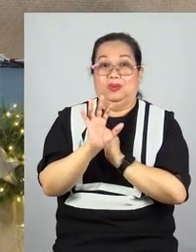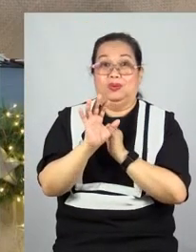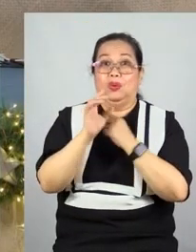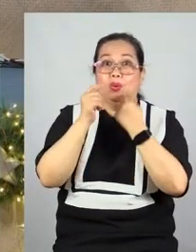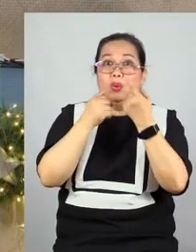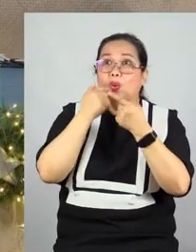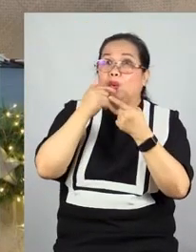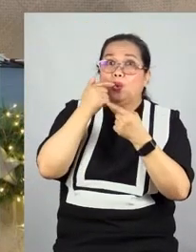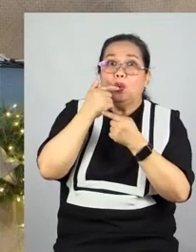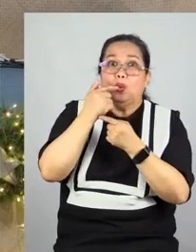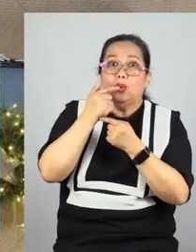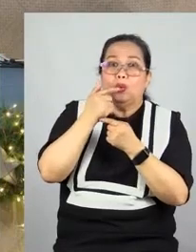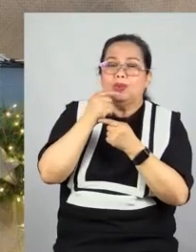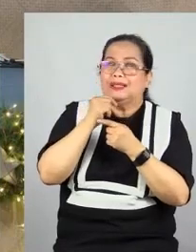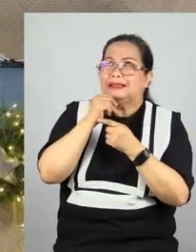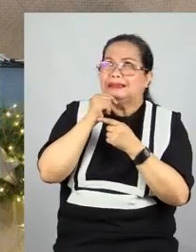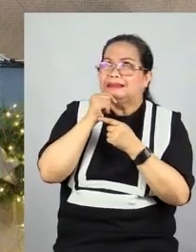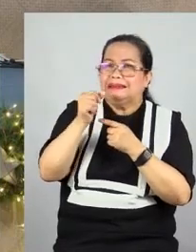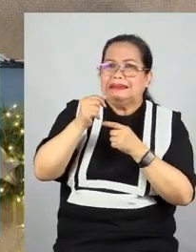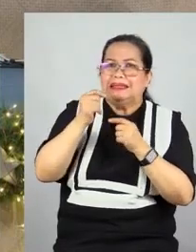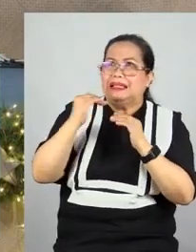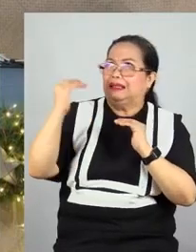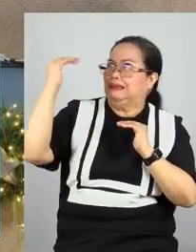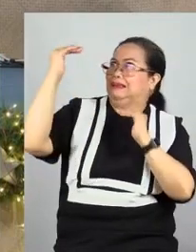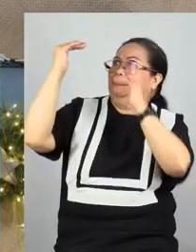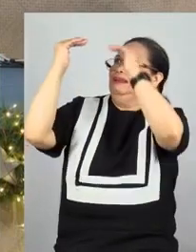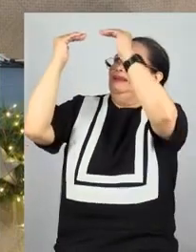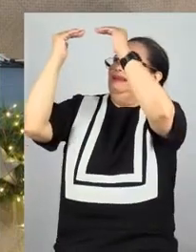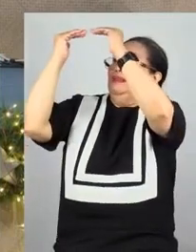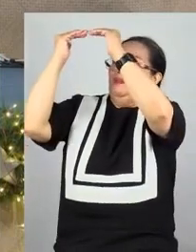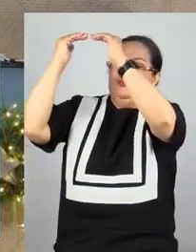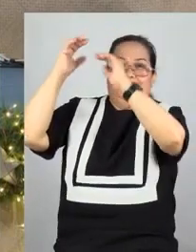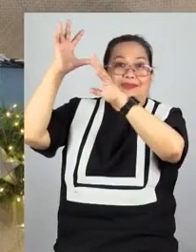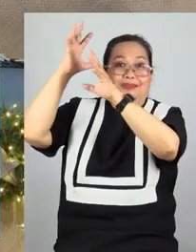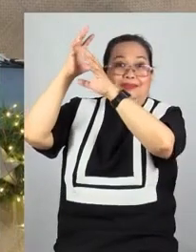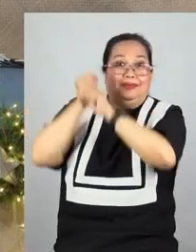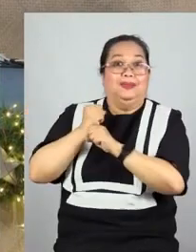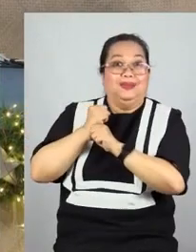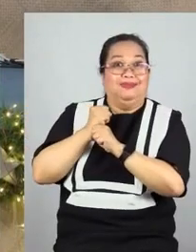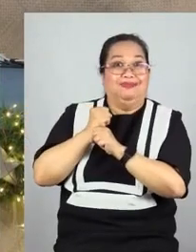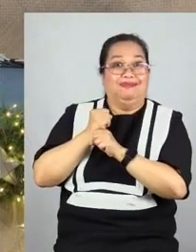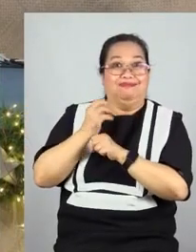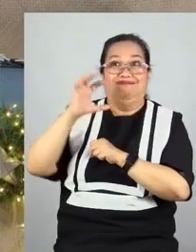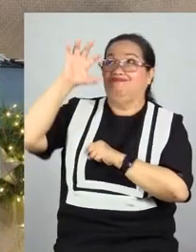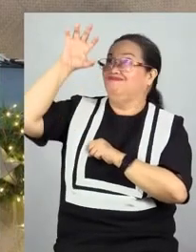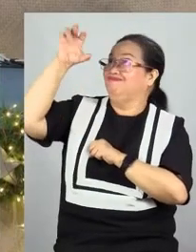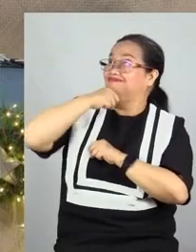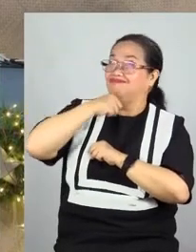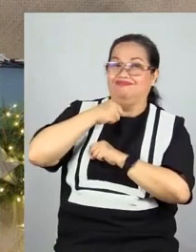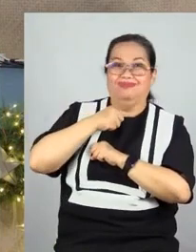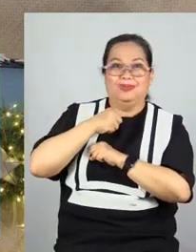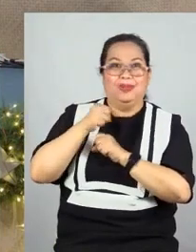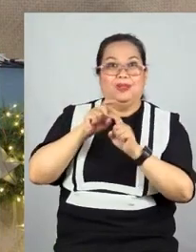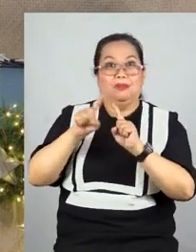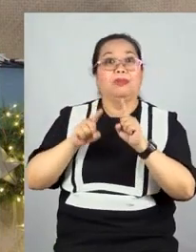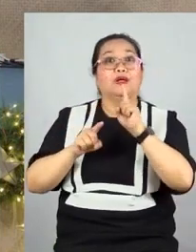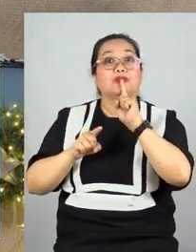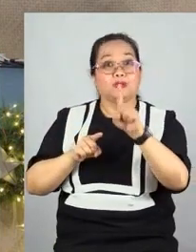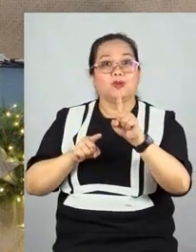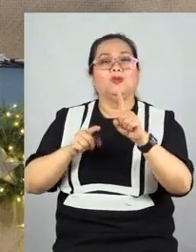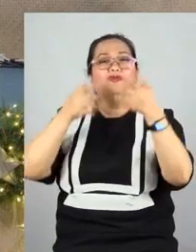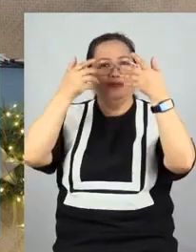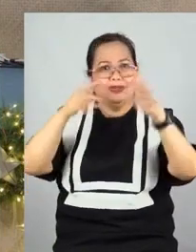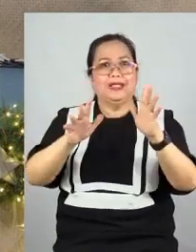Who did not count equality with God a thing to be grasped, though He was in the form of